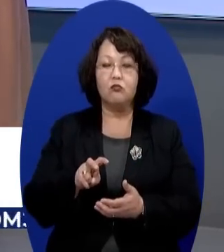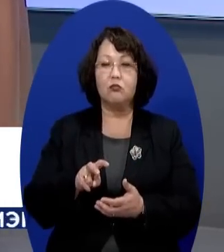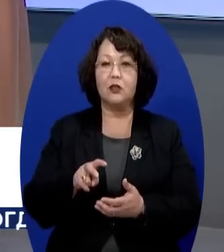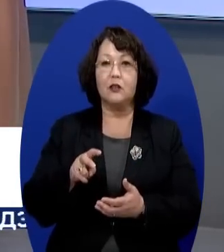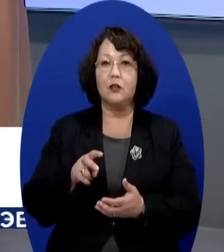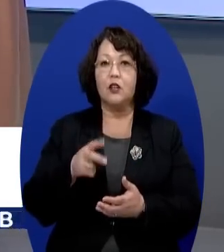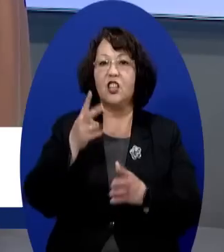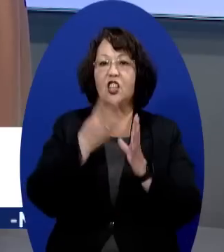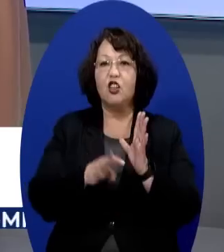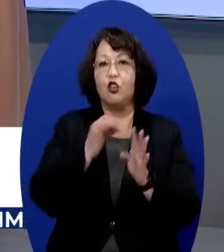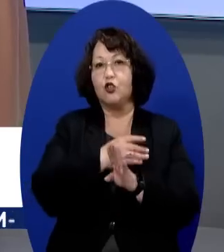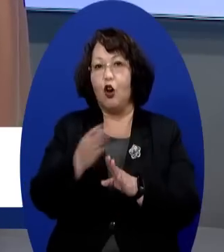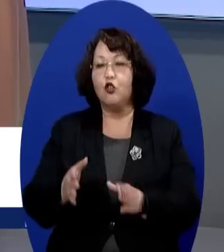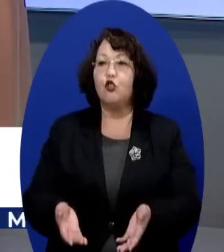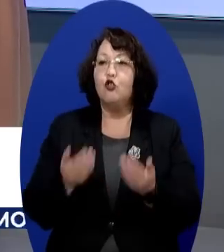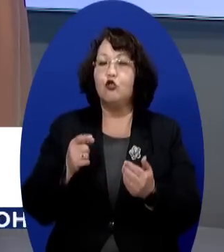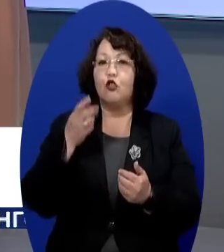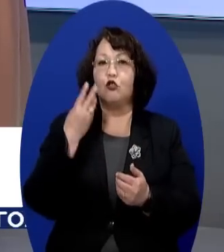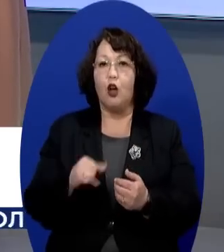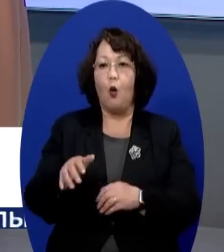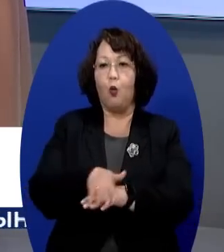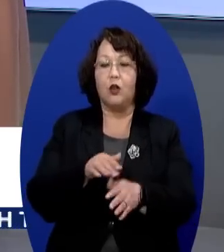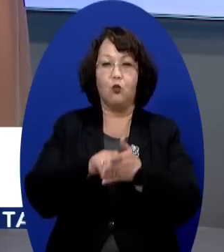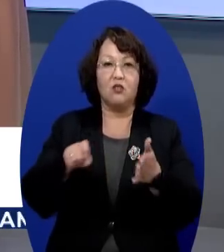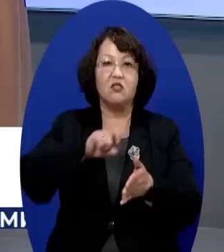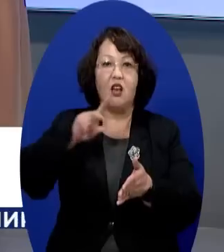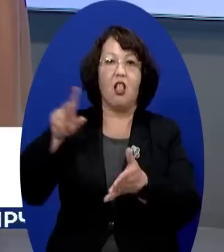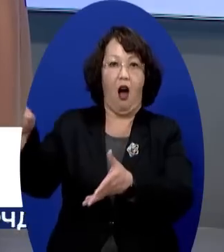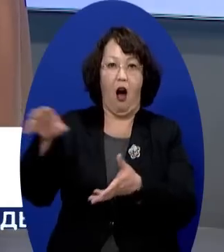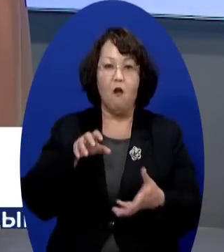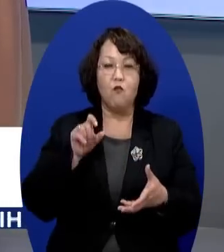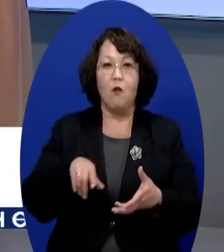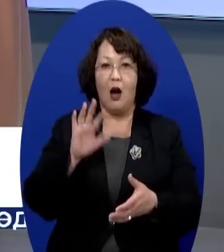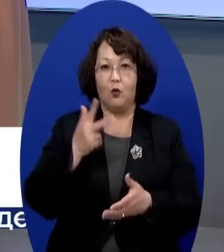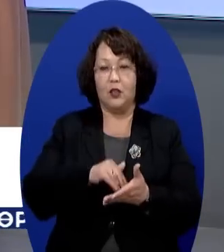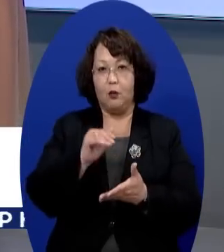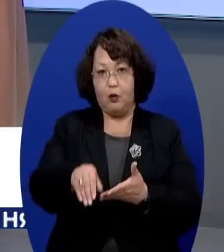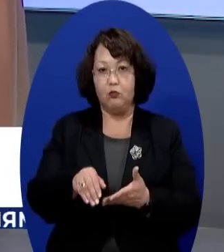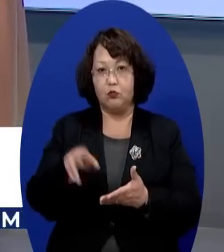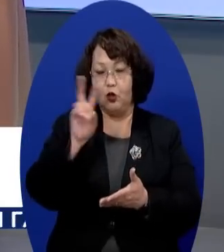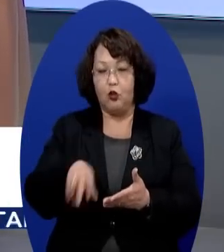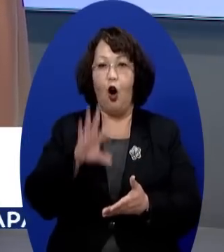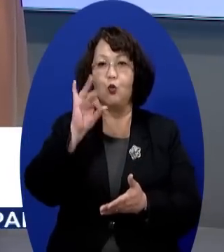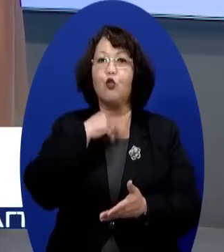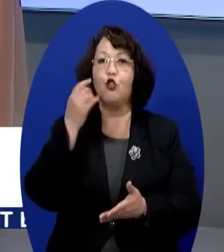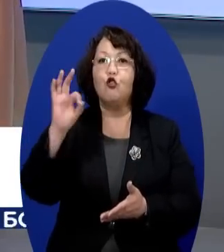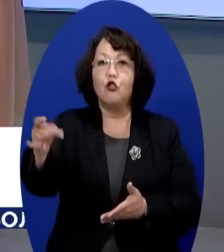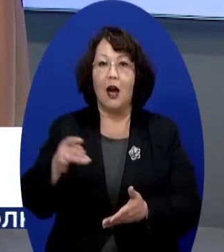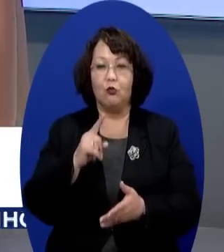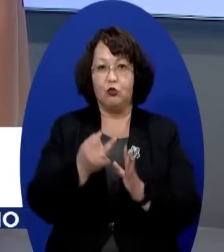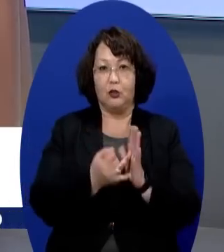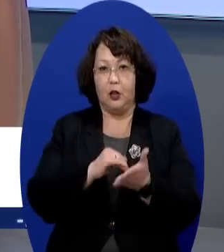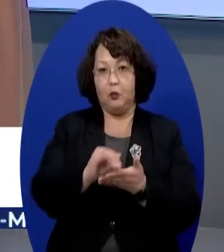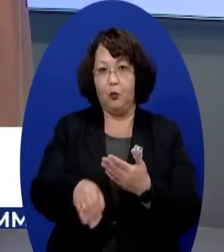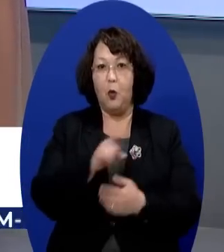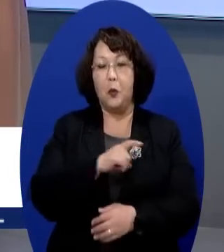нэг хөнгөлөлттэй урт хугацааны зээл байна. За 13 тэрбум доллар нь оюут толгой өр, 11 тэрбум нь хувийн сектор буюу аж ахуй